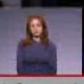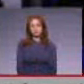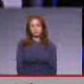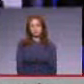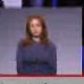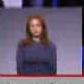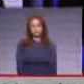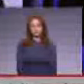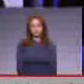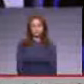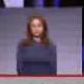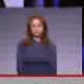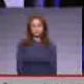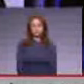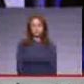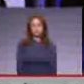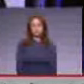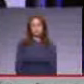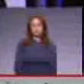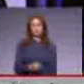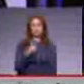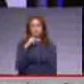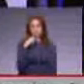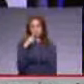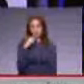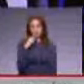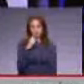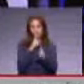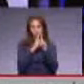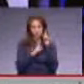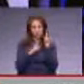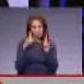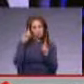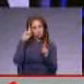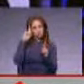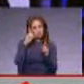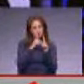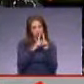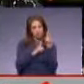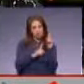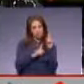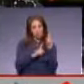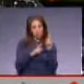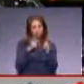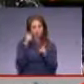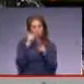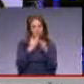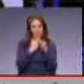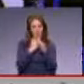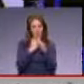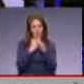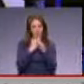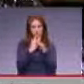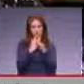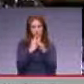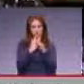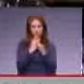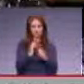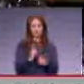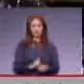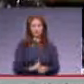دكتور أسامة الباز، رغم أنه كان رجل مستشار لرئيس مبارك رئيس الجمهورية في ذلك الوقت، أكثر زوج قعد في